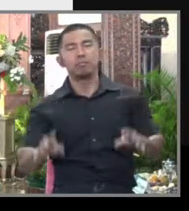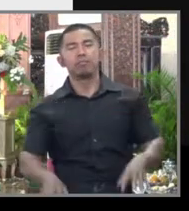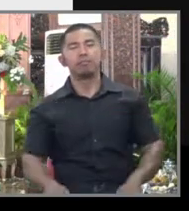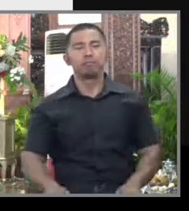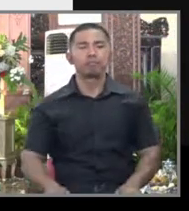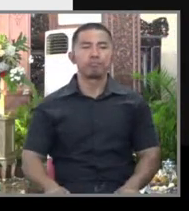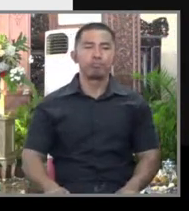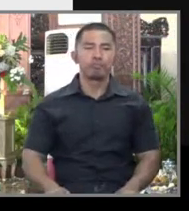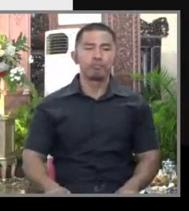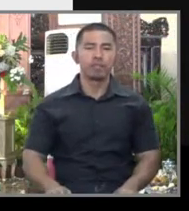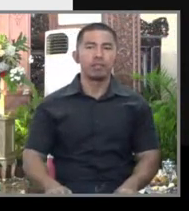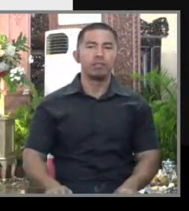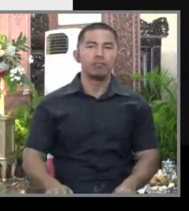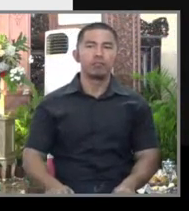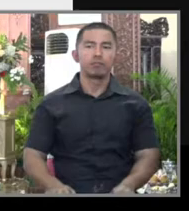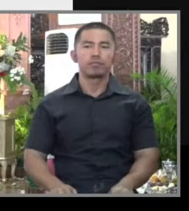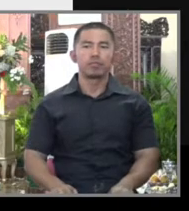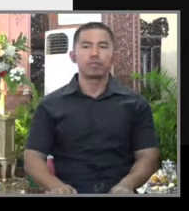Halo BCA.